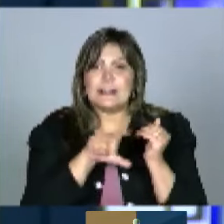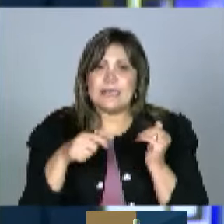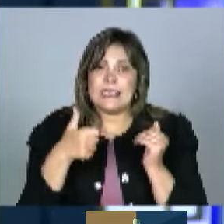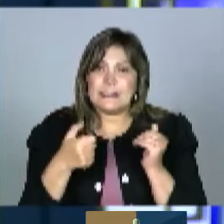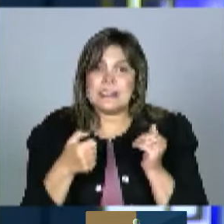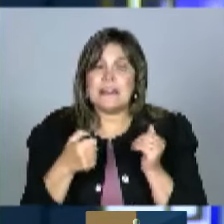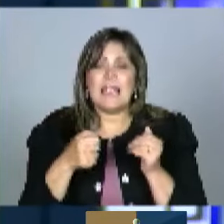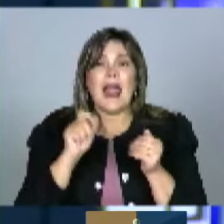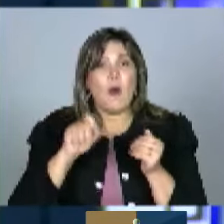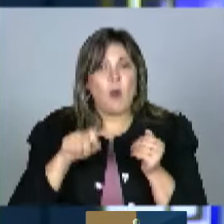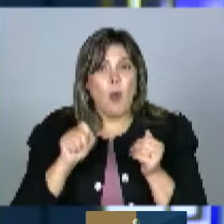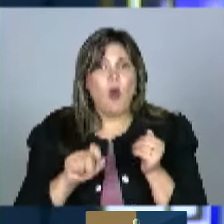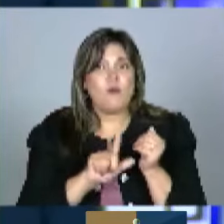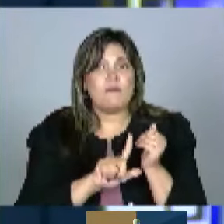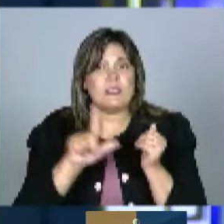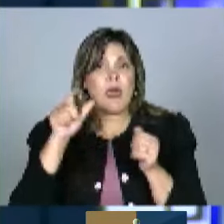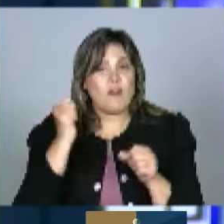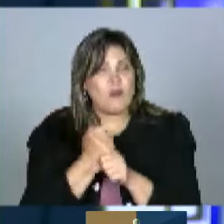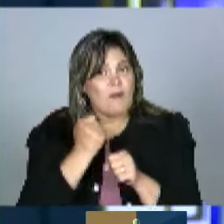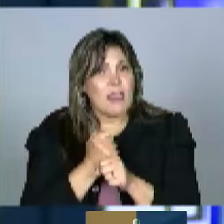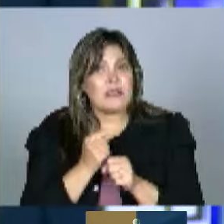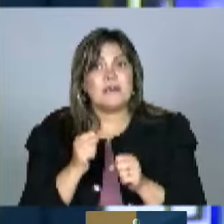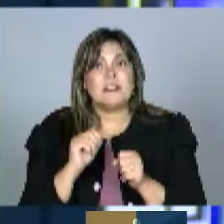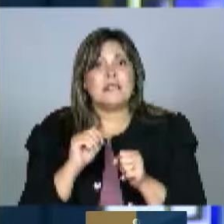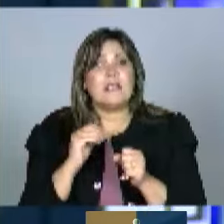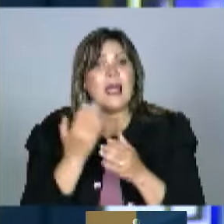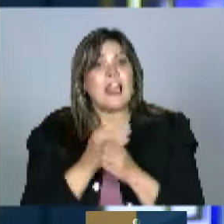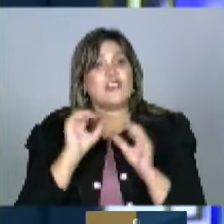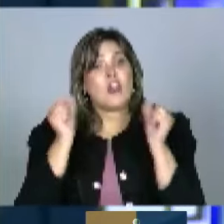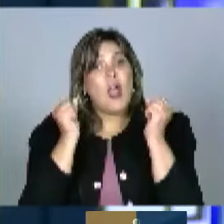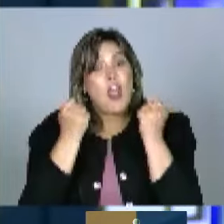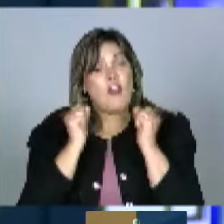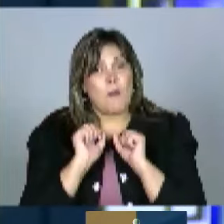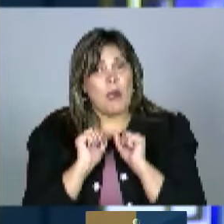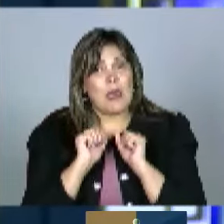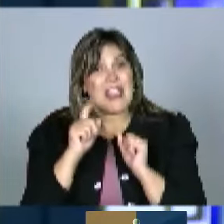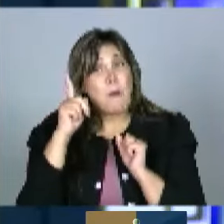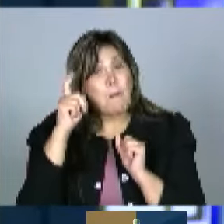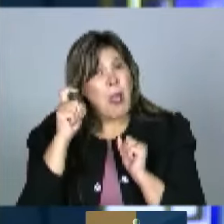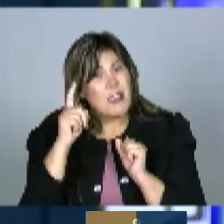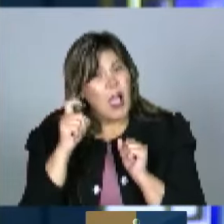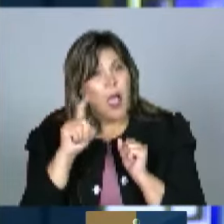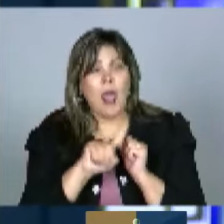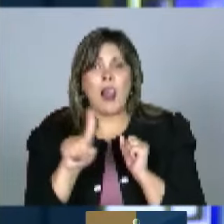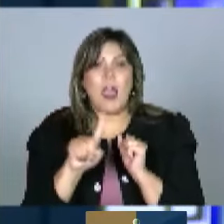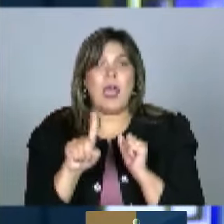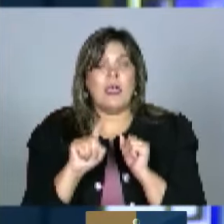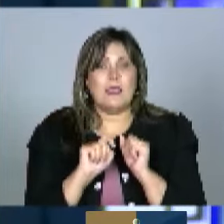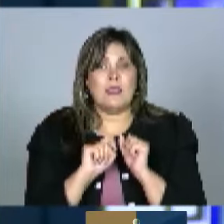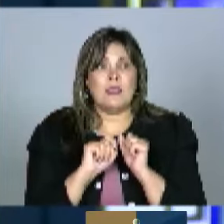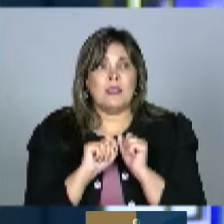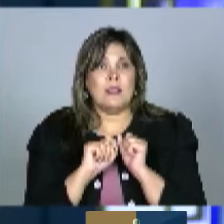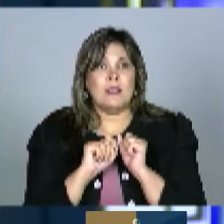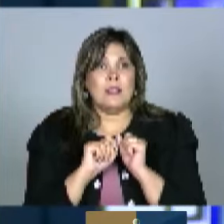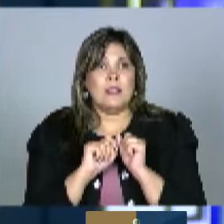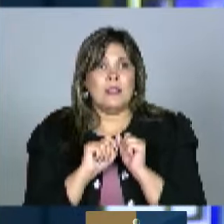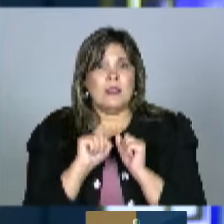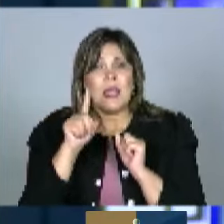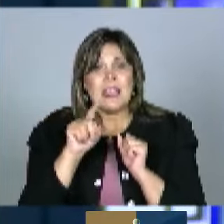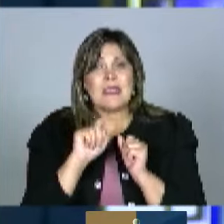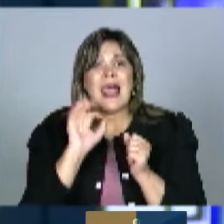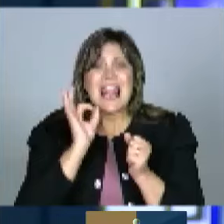ونفاذ ده ليه ان الكهرباء اللي تثبت حياز انت عايزه تغير ليه العداد